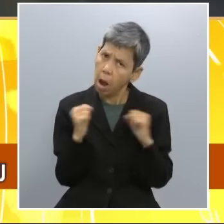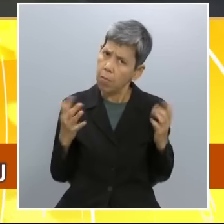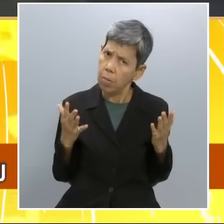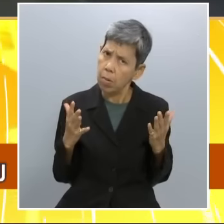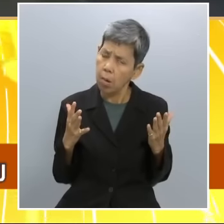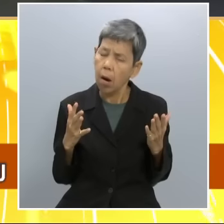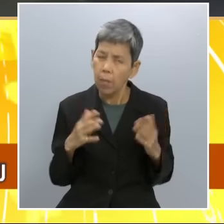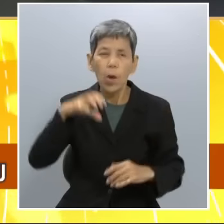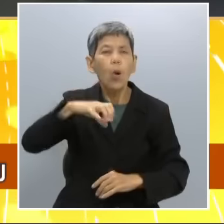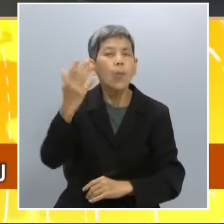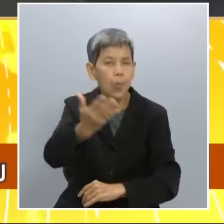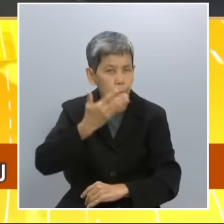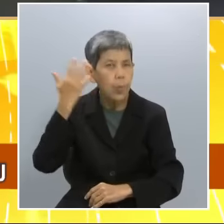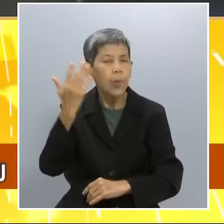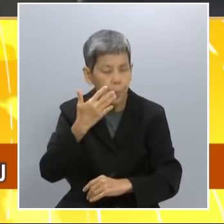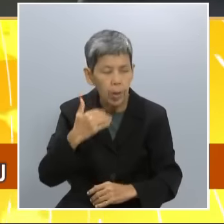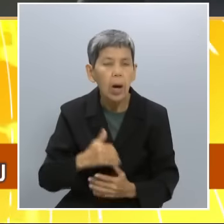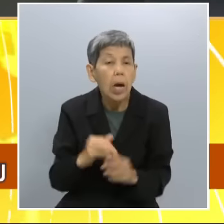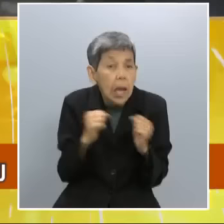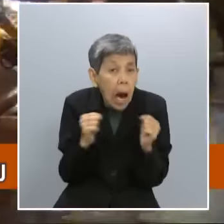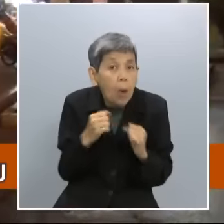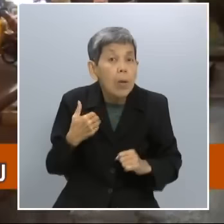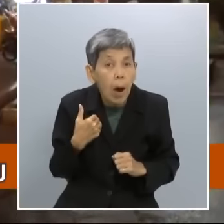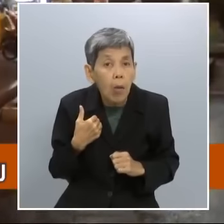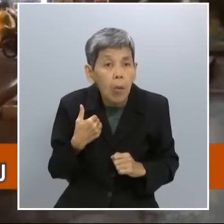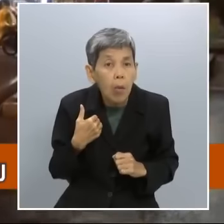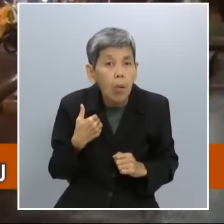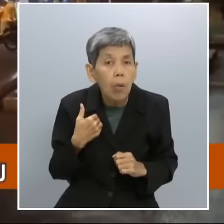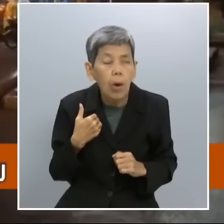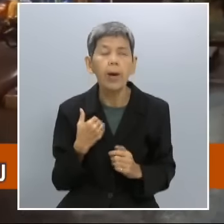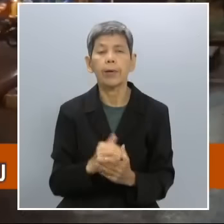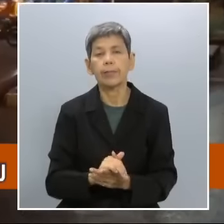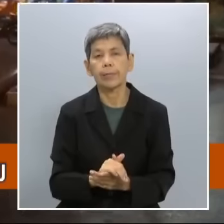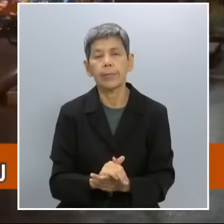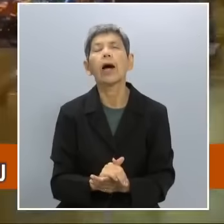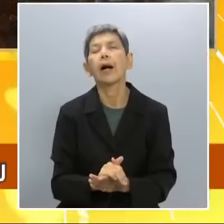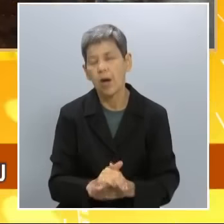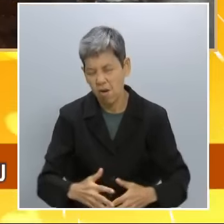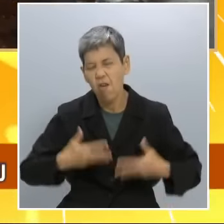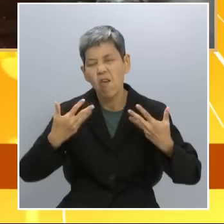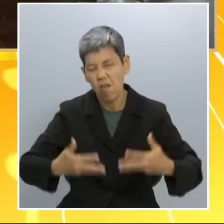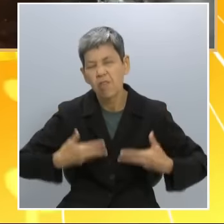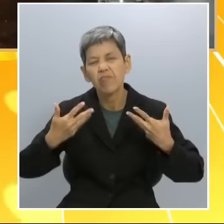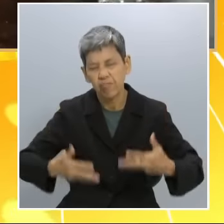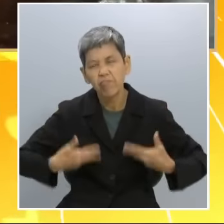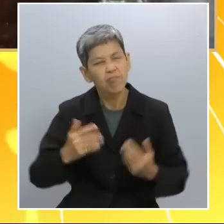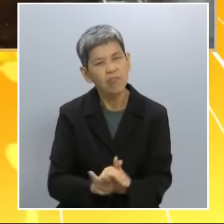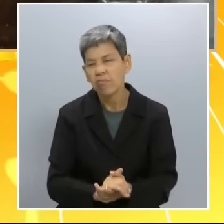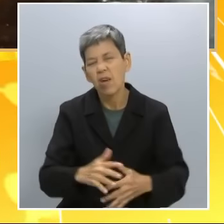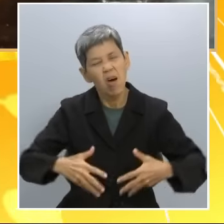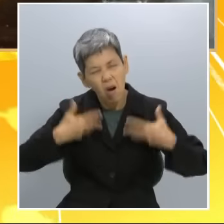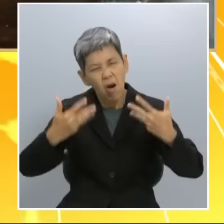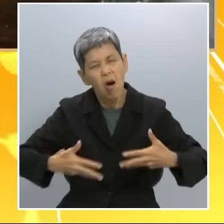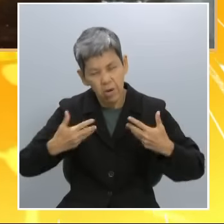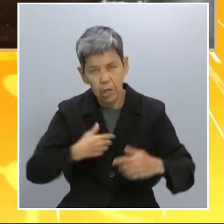กอมมุโตะมีหน้าหนาวมั้ยอ้าร้อนจริงๆพูดถึงเรื่องร้อนเดี๋ยว